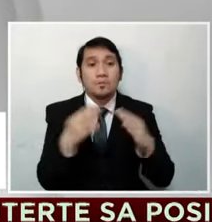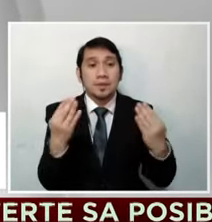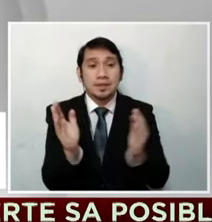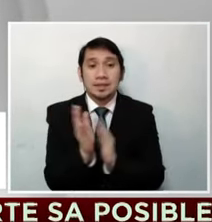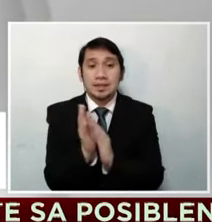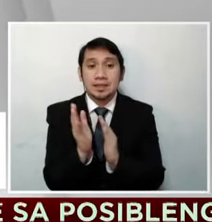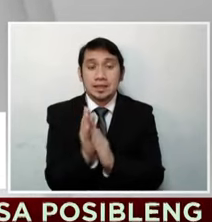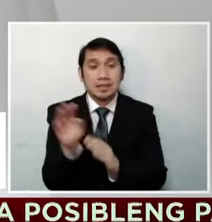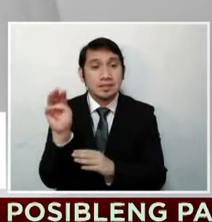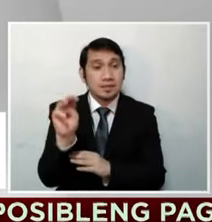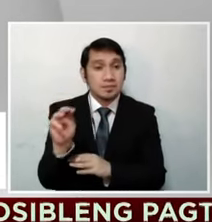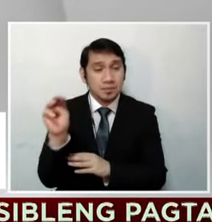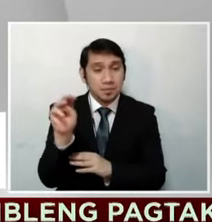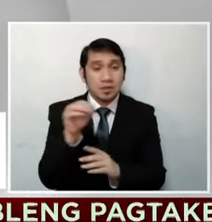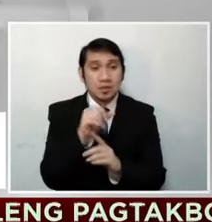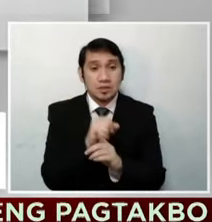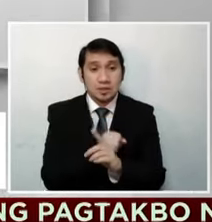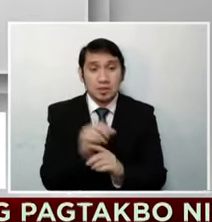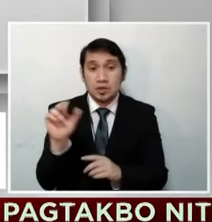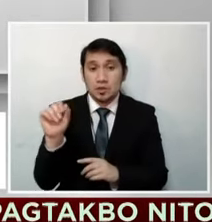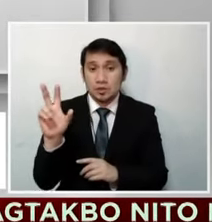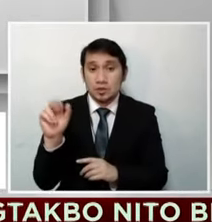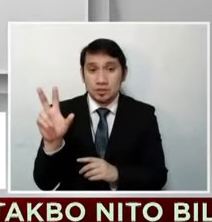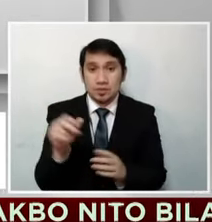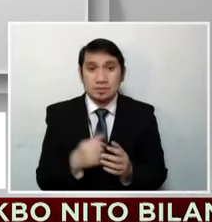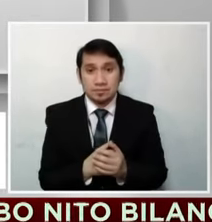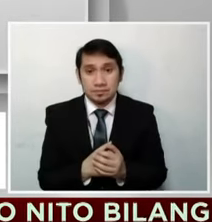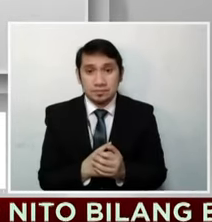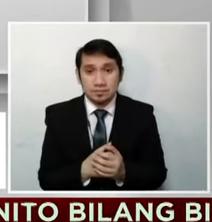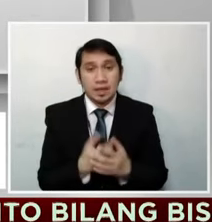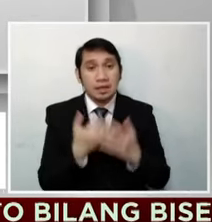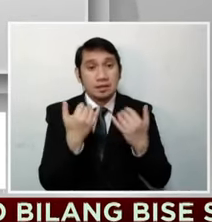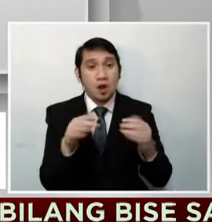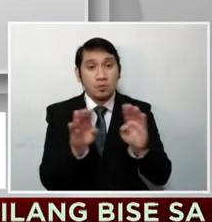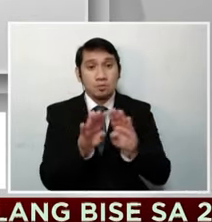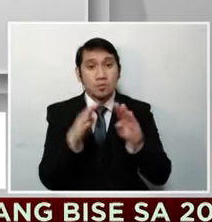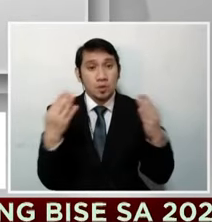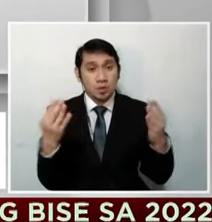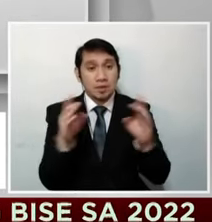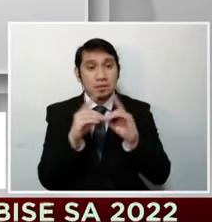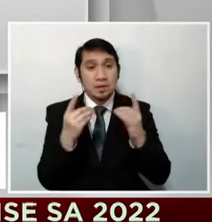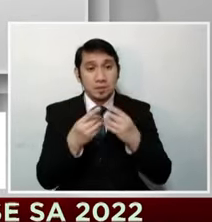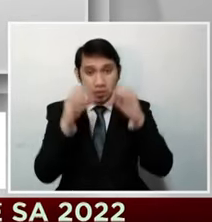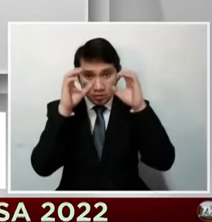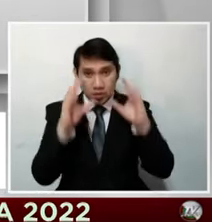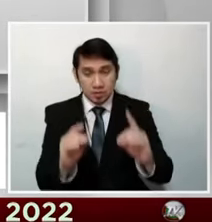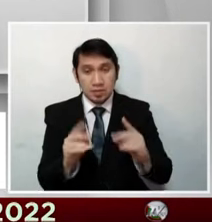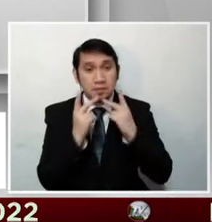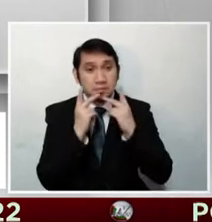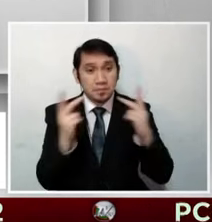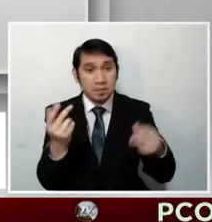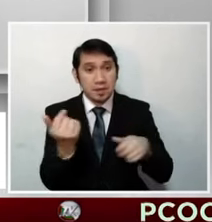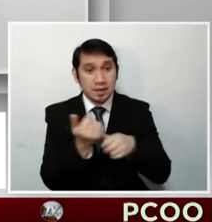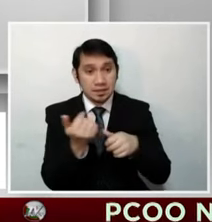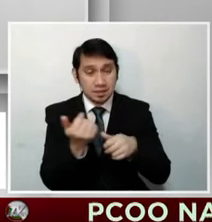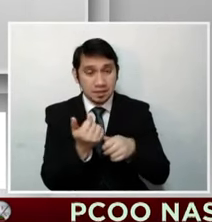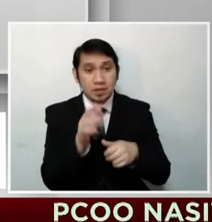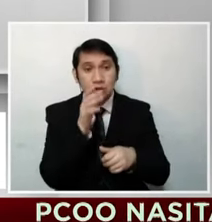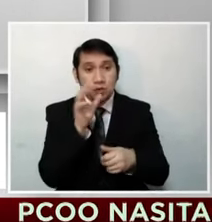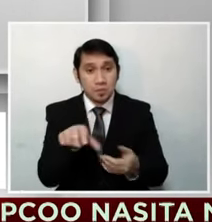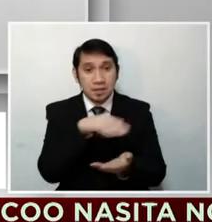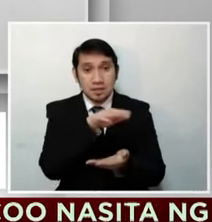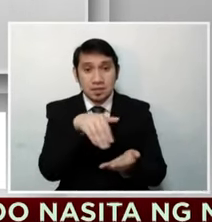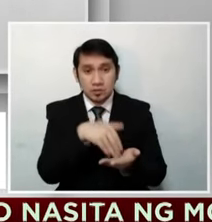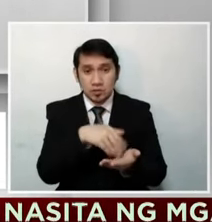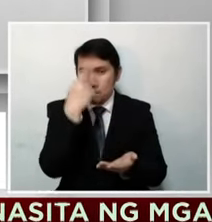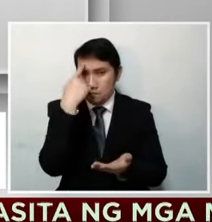sa Lunes, September 13. Bukas na rin ang DepEd Public Assistance Command Center para sa mga